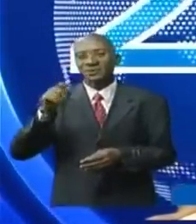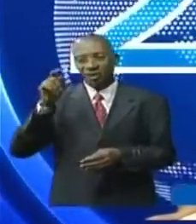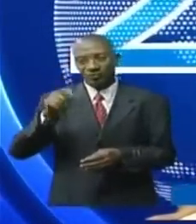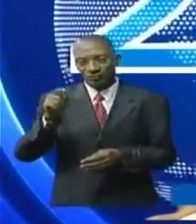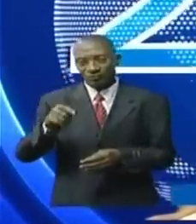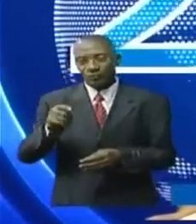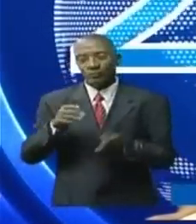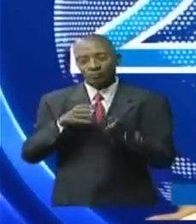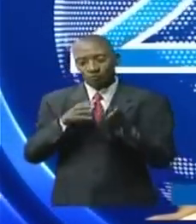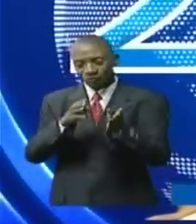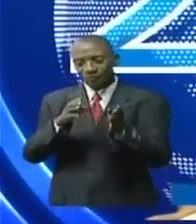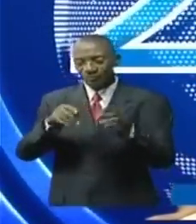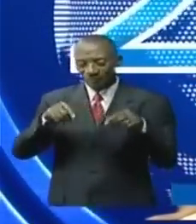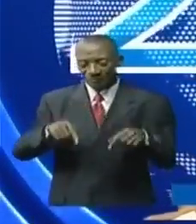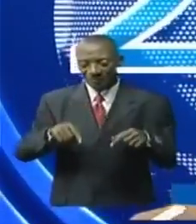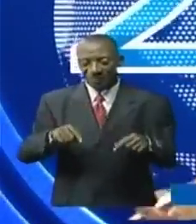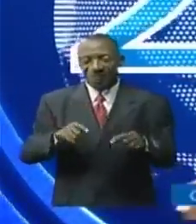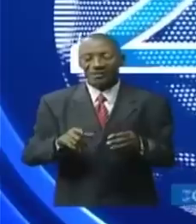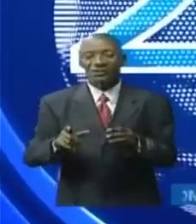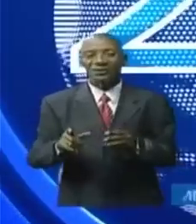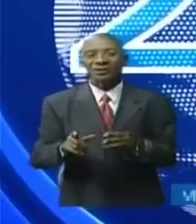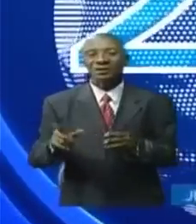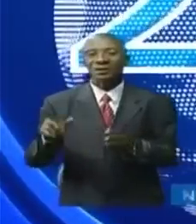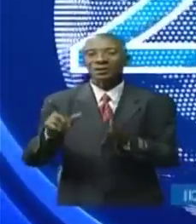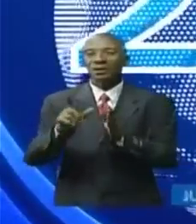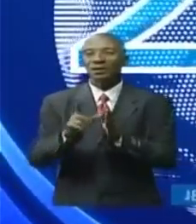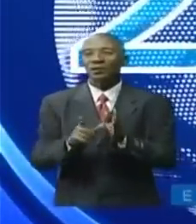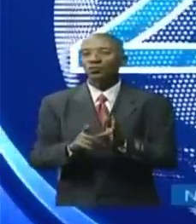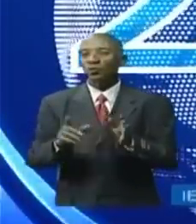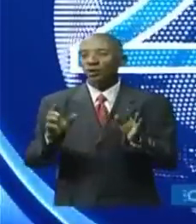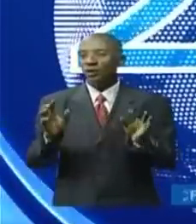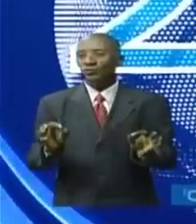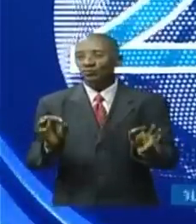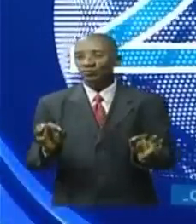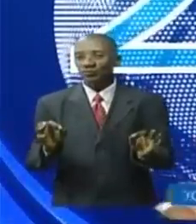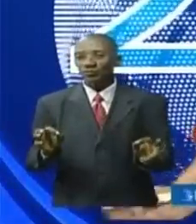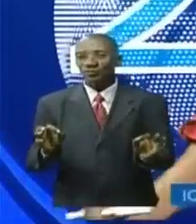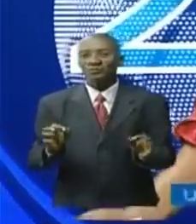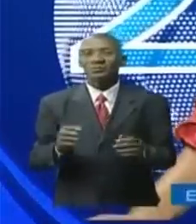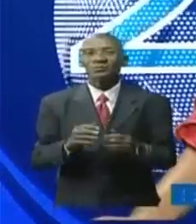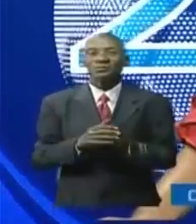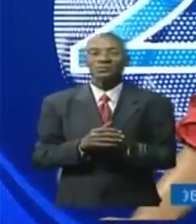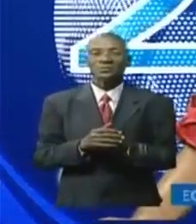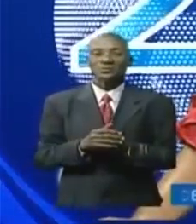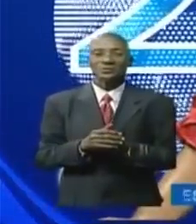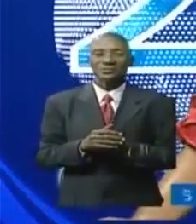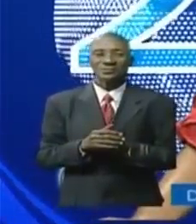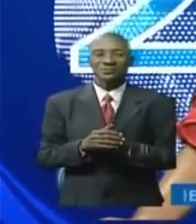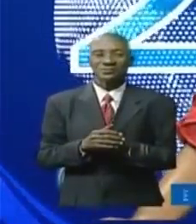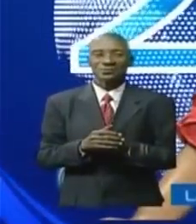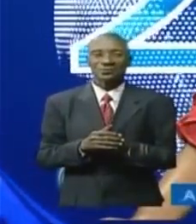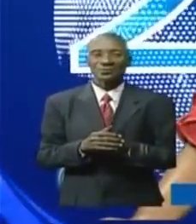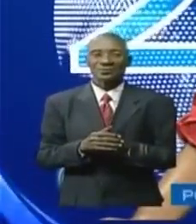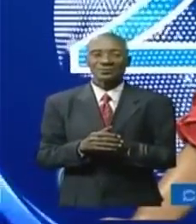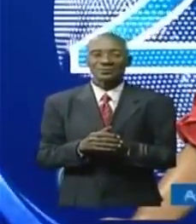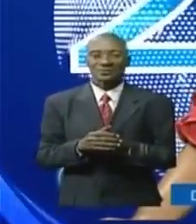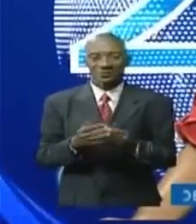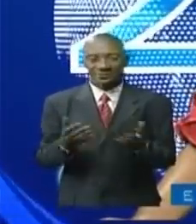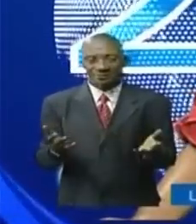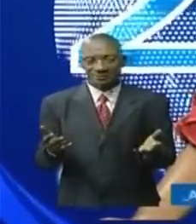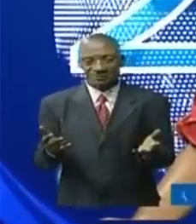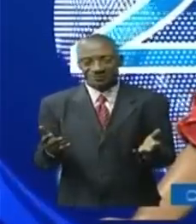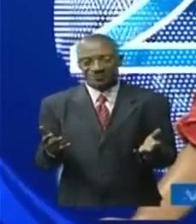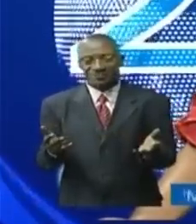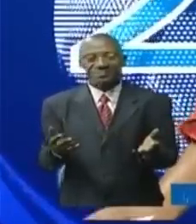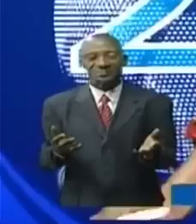180 jours francs à dater de l'affichage du présent avis au siège social, le plan